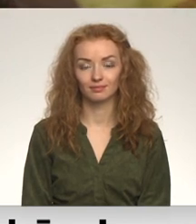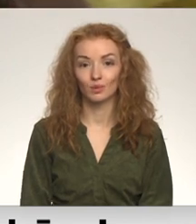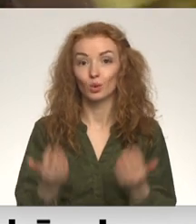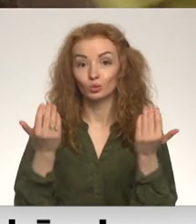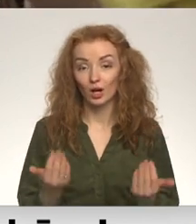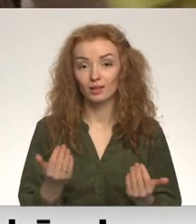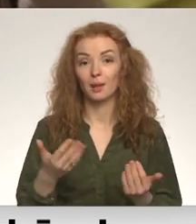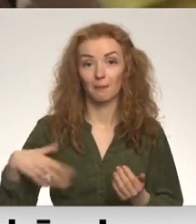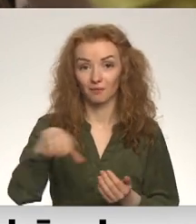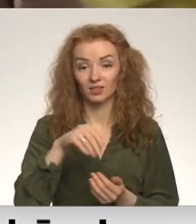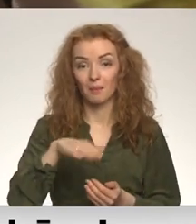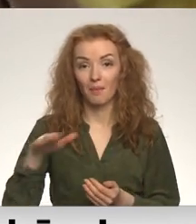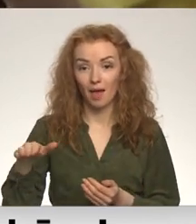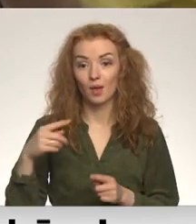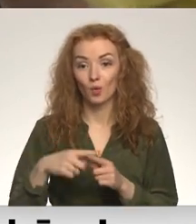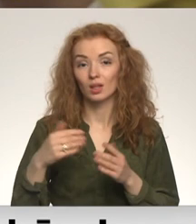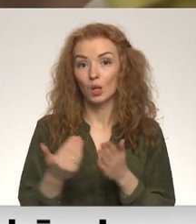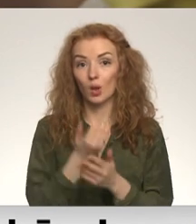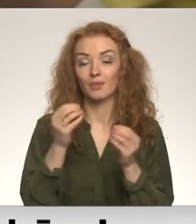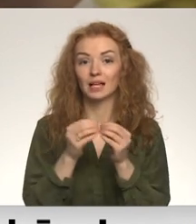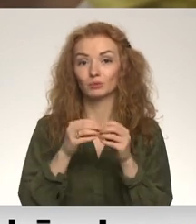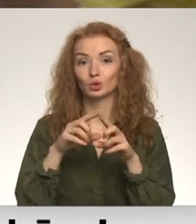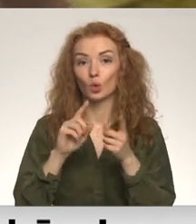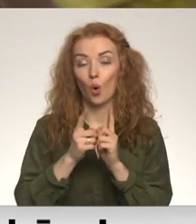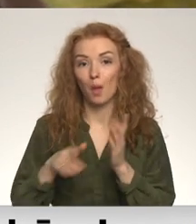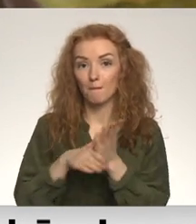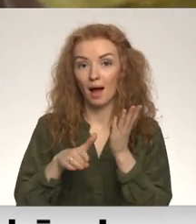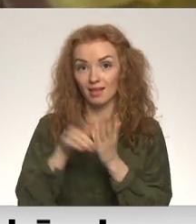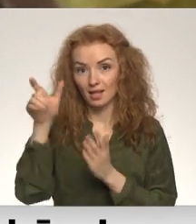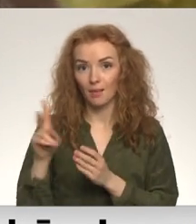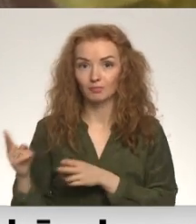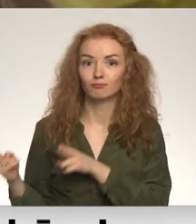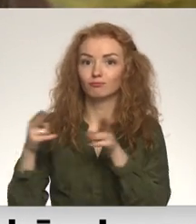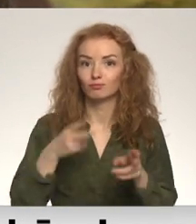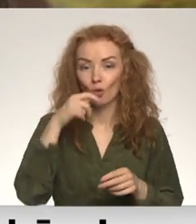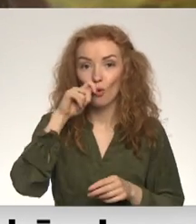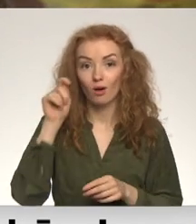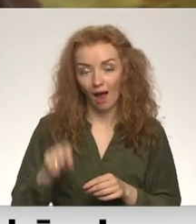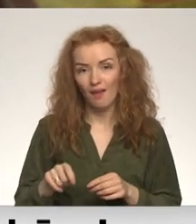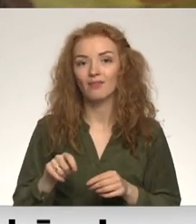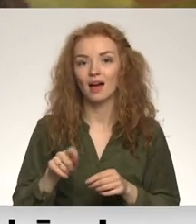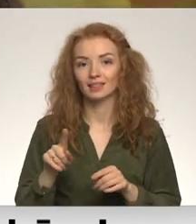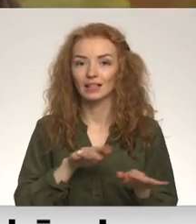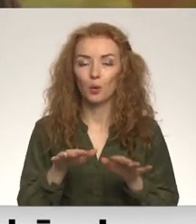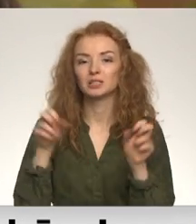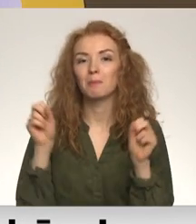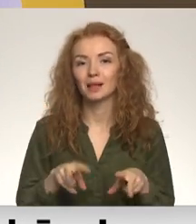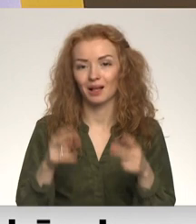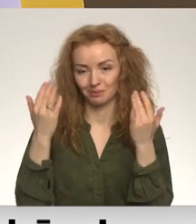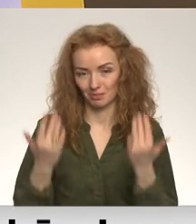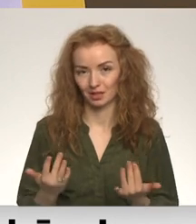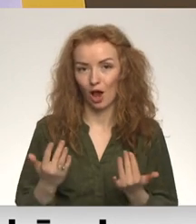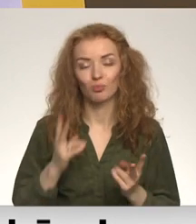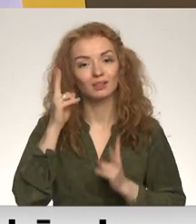Šodien šiem bērniem un jaunajiem 10 skolotāju palīgiem, kas ieradušies no Ukrainas, sarīkots īpašs svinīgais pasākums.